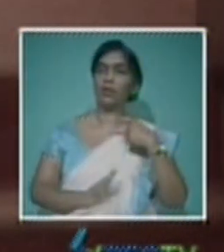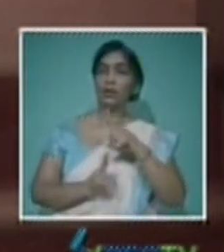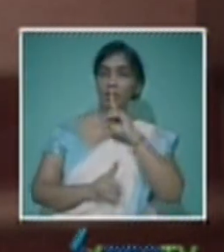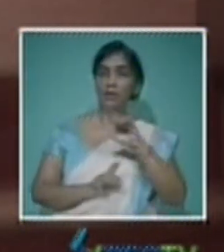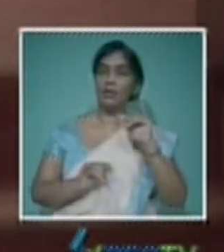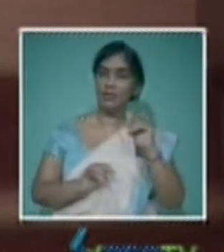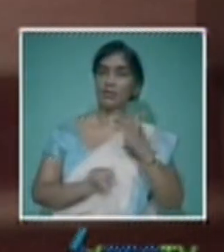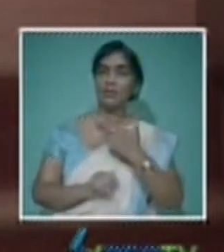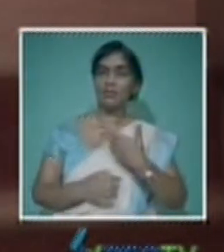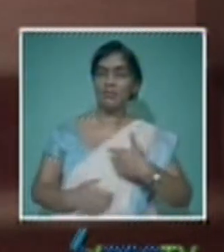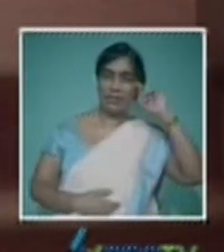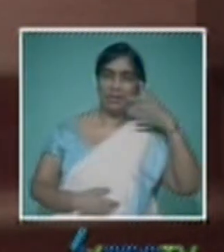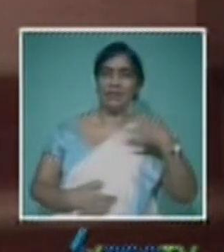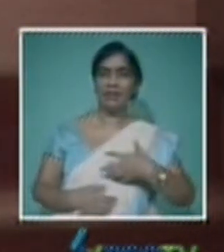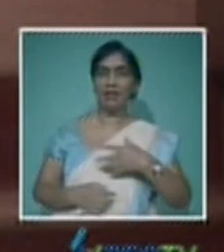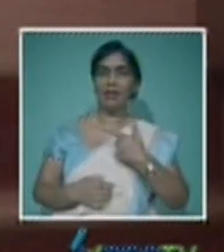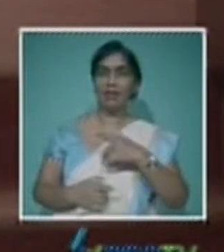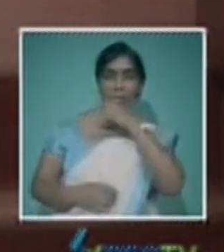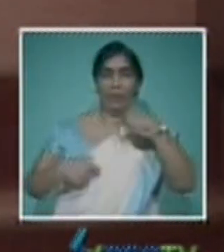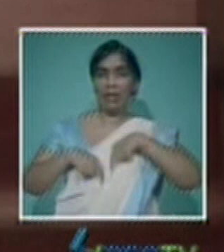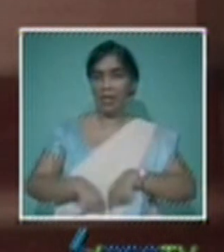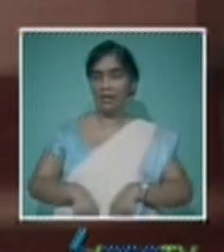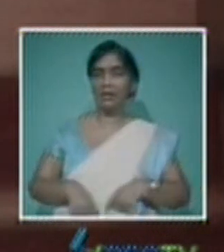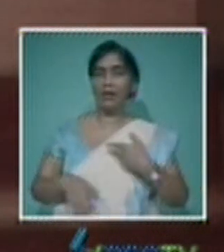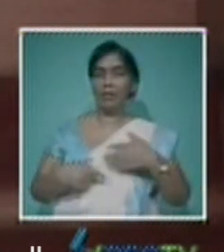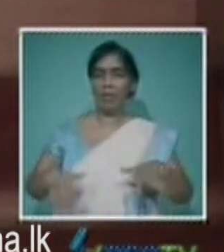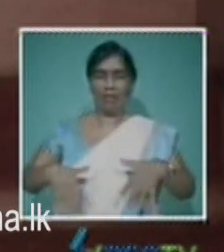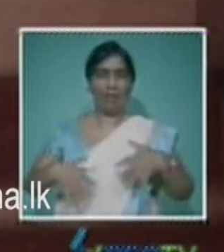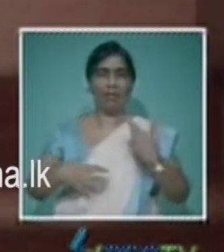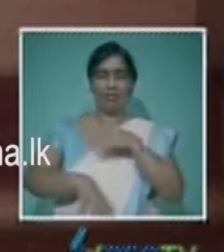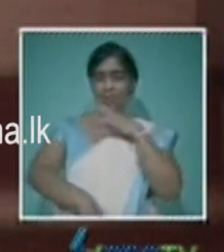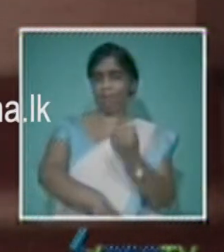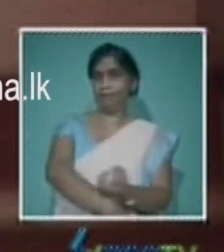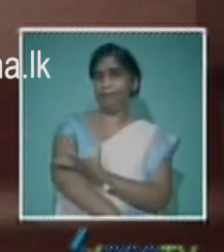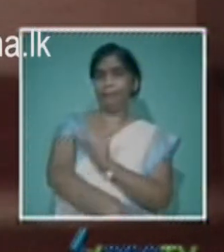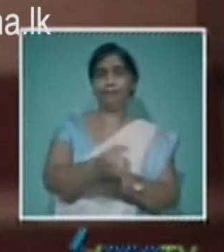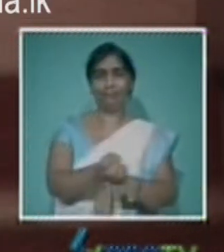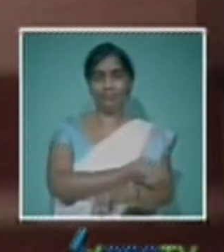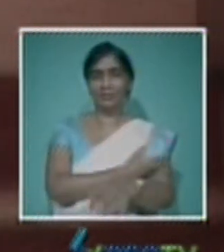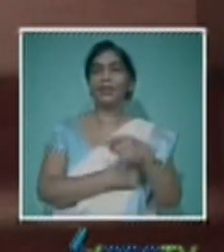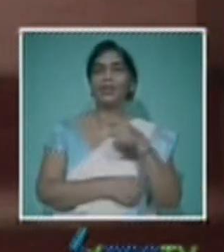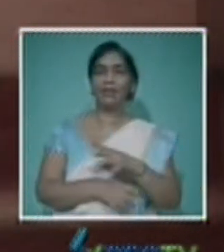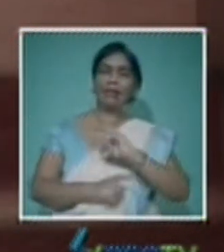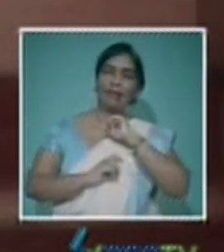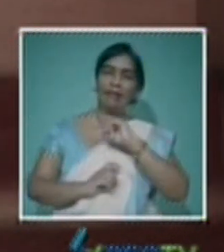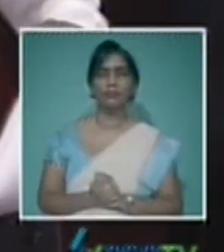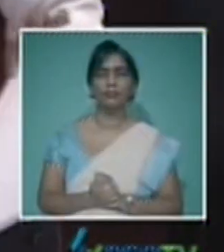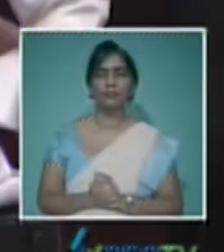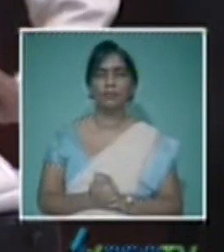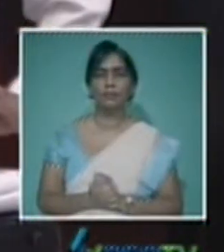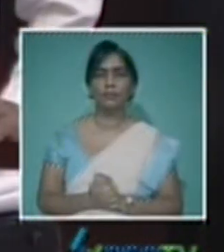කියනකොට සමහරවුන්ගේ බොක්ක දඟල්නවා, බඩ රත් වෙනවා, කකුල් ලැවුලනවා, ඇඟේ මයිල් කෙලින් වෙනවා. උන් ඉදින් තප්පුලන්න පටන්